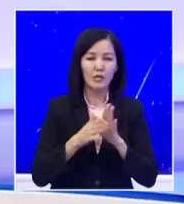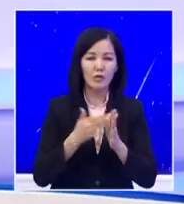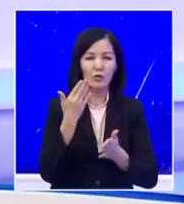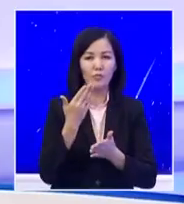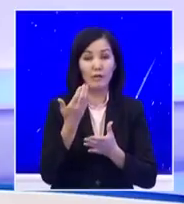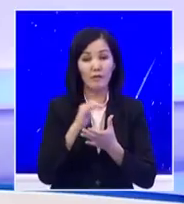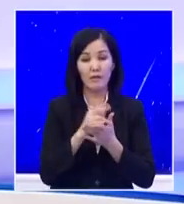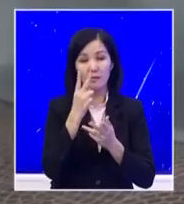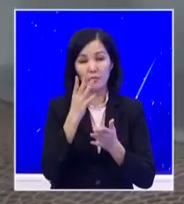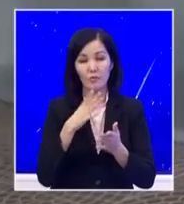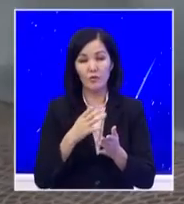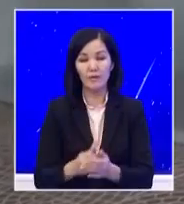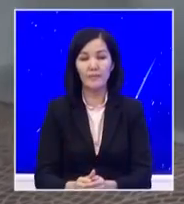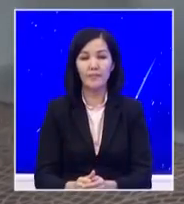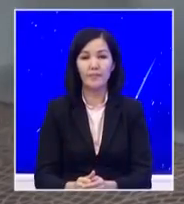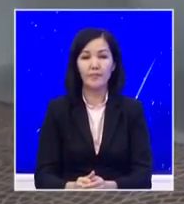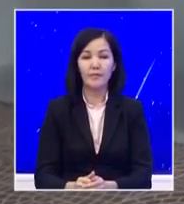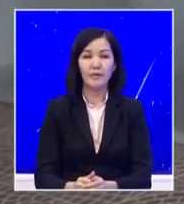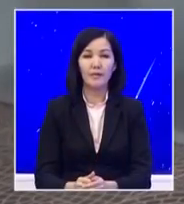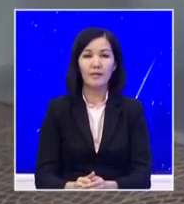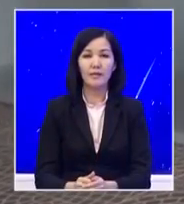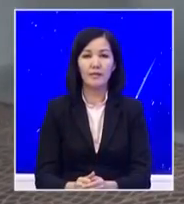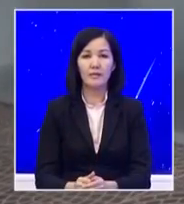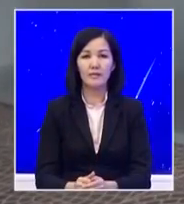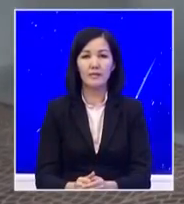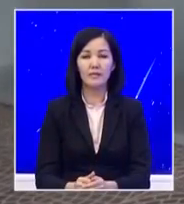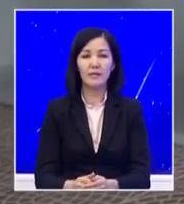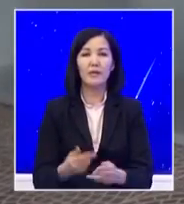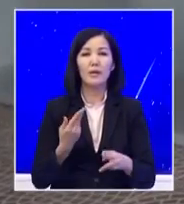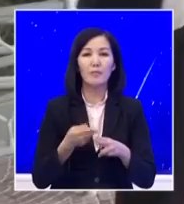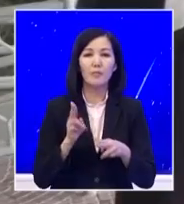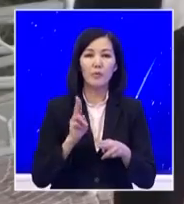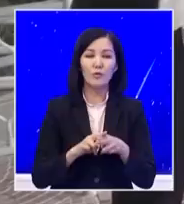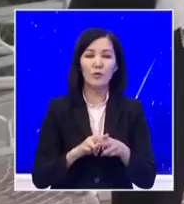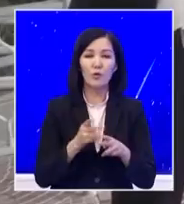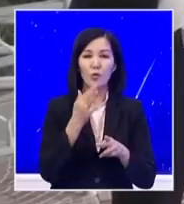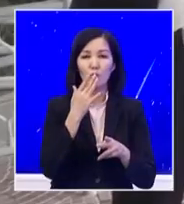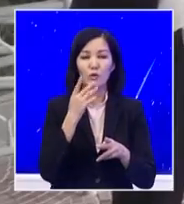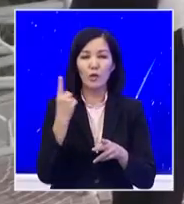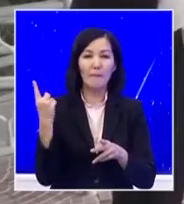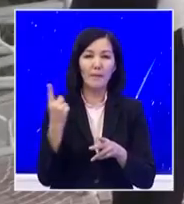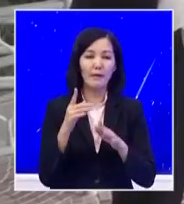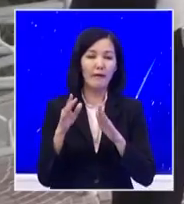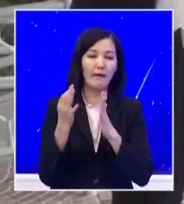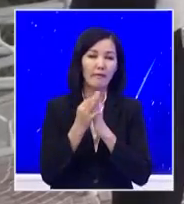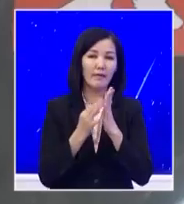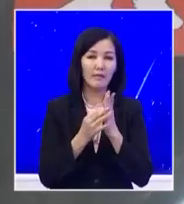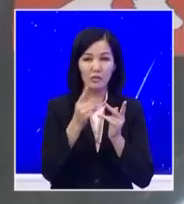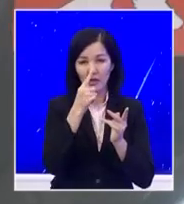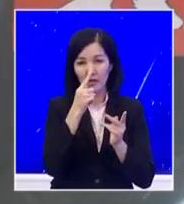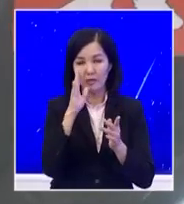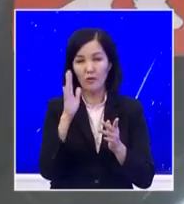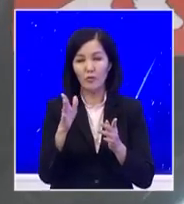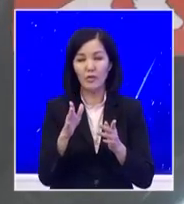танысты. Бұл ән басқа әннен өзгеше, демекші бұл ретке ұбытының да жөні бөлек. Сын сағат таяп келеді.